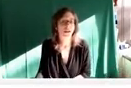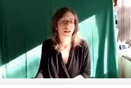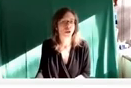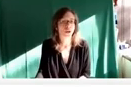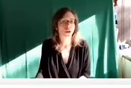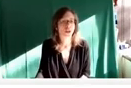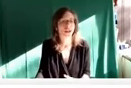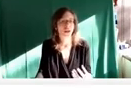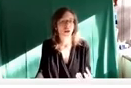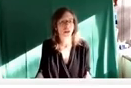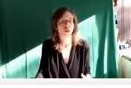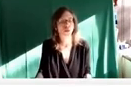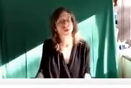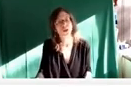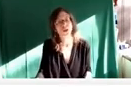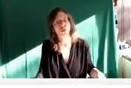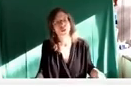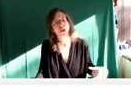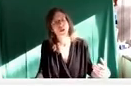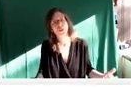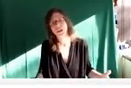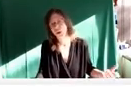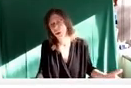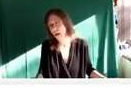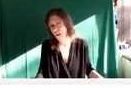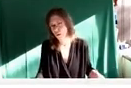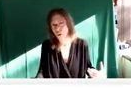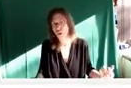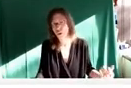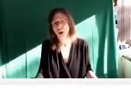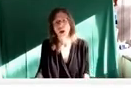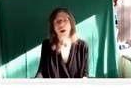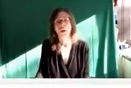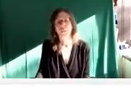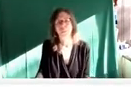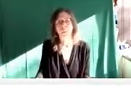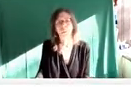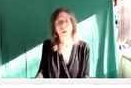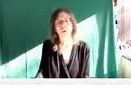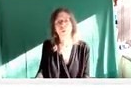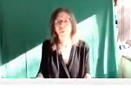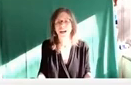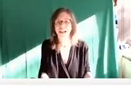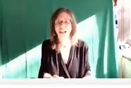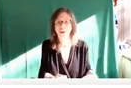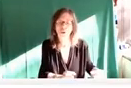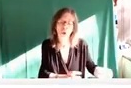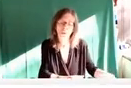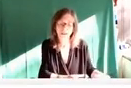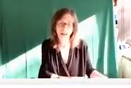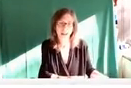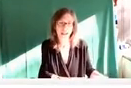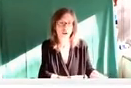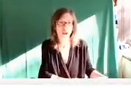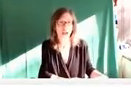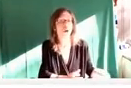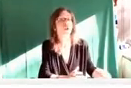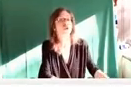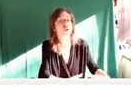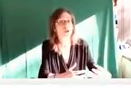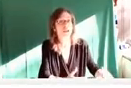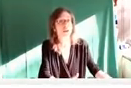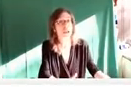cet article-ci en 92. C'était surtout dans le domaine de la programmation où on a commencé à parler de